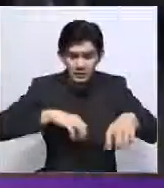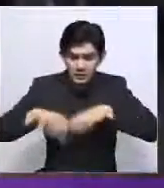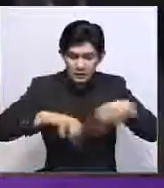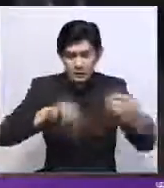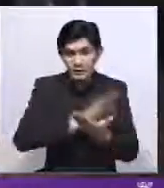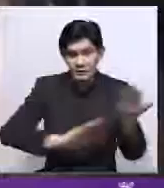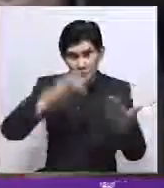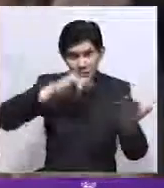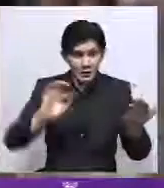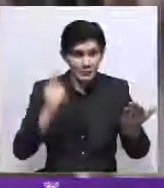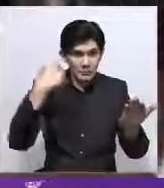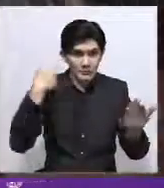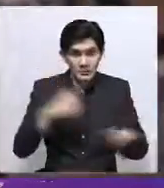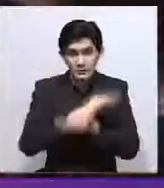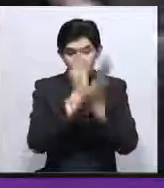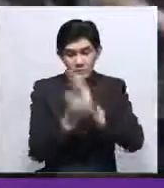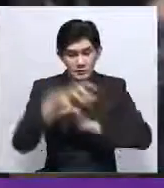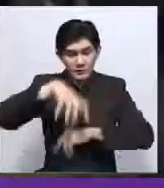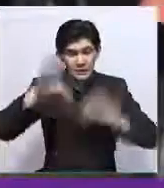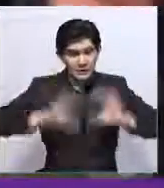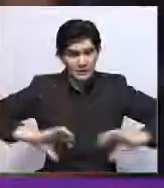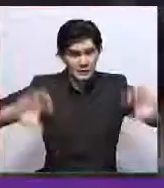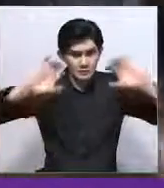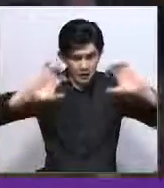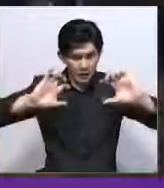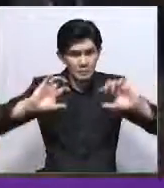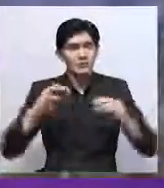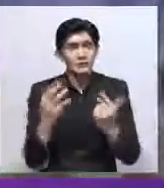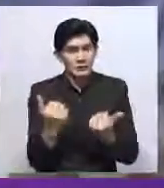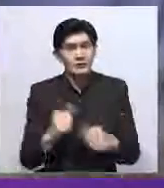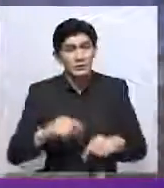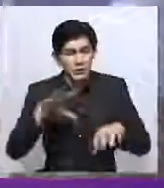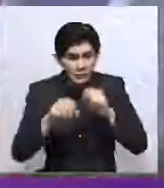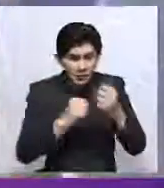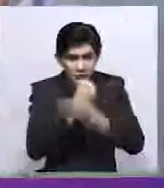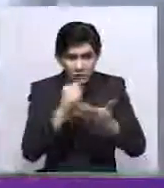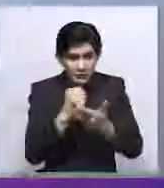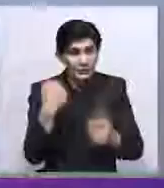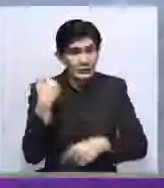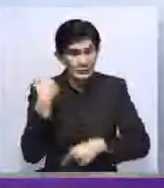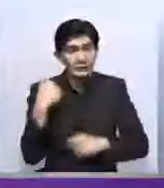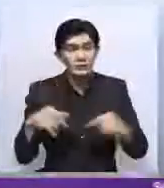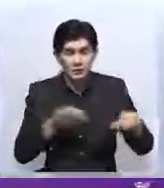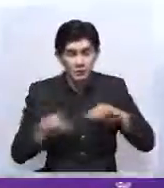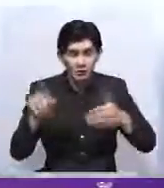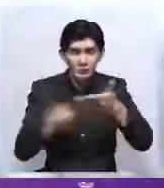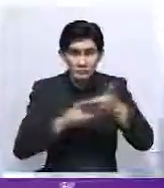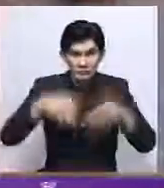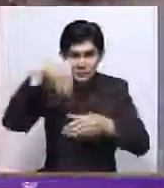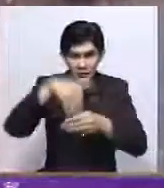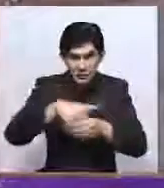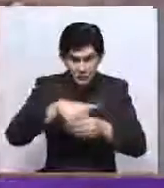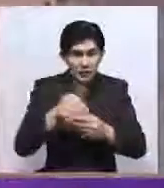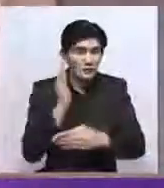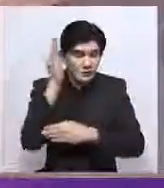ระเบียบบ้านเมืองใหม่การปฏิรูปหน่วยราชการที่เอาเปรียบประชาชนการปราบปรามยาเสพติดและเตรียมการเลือกตั้งเพื่อน